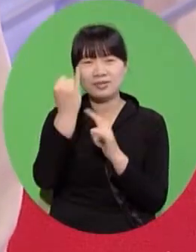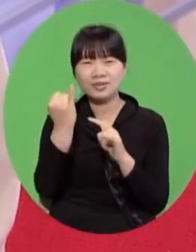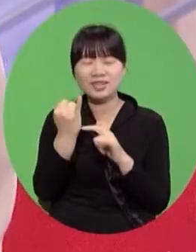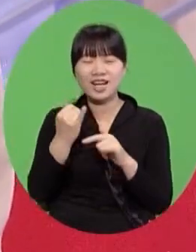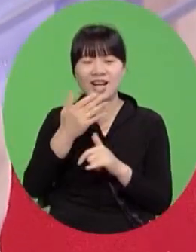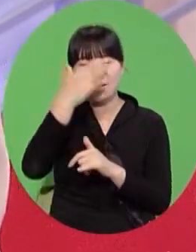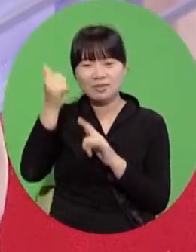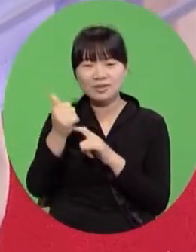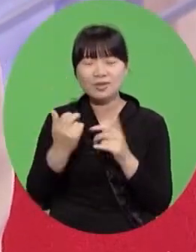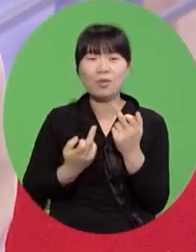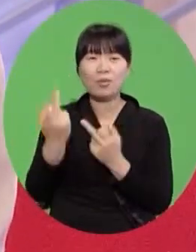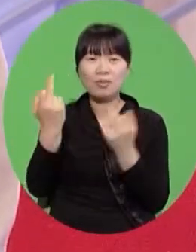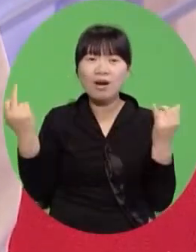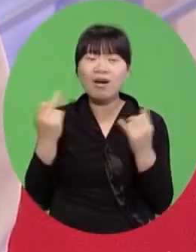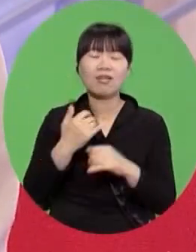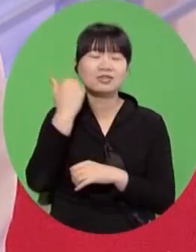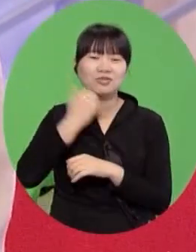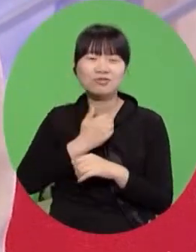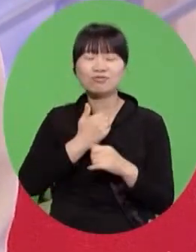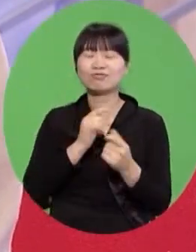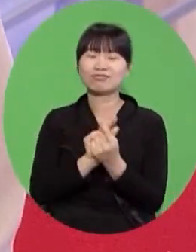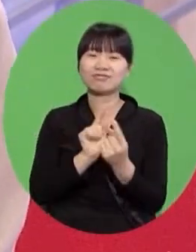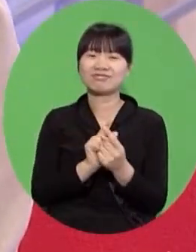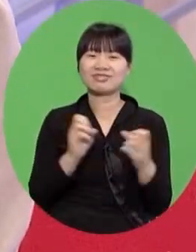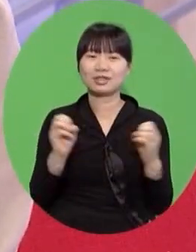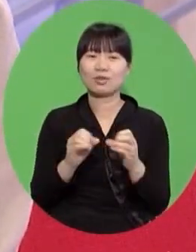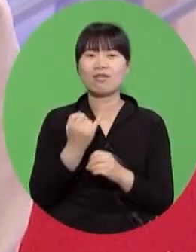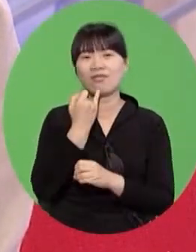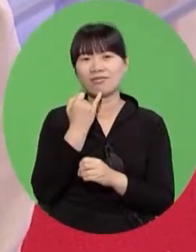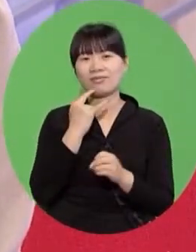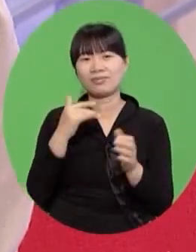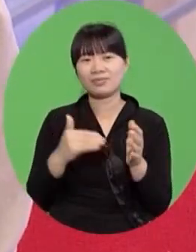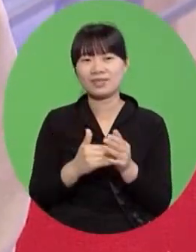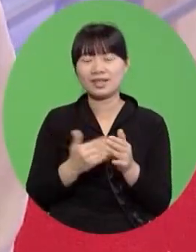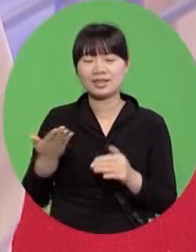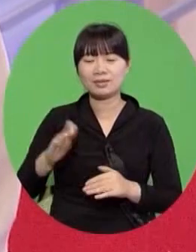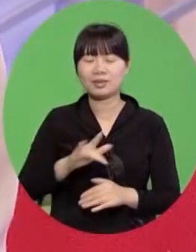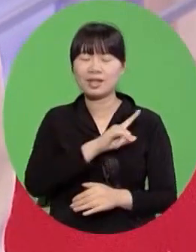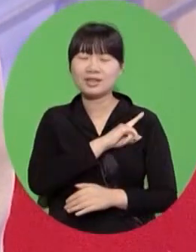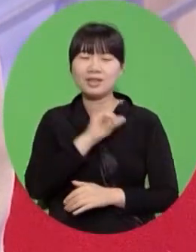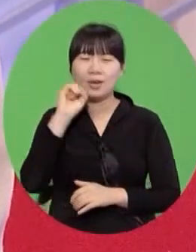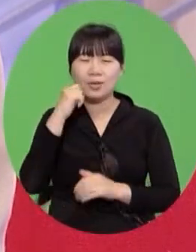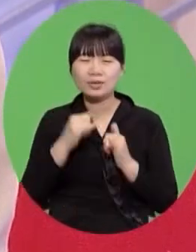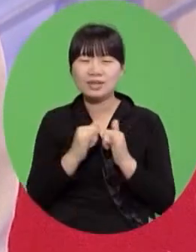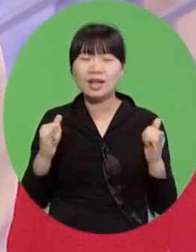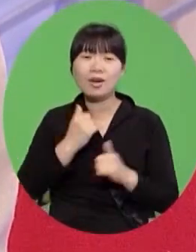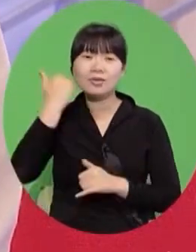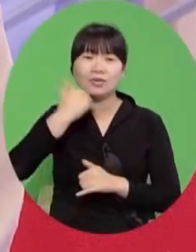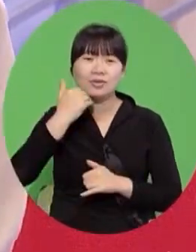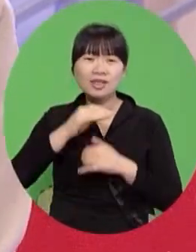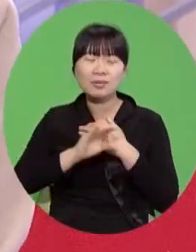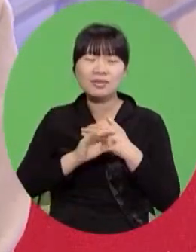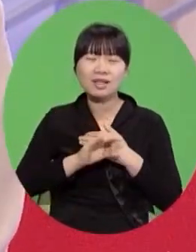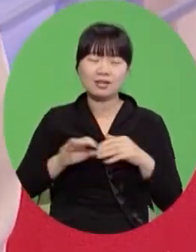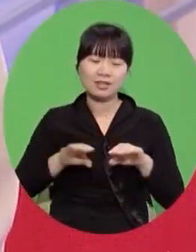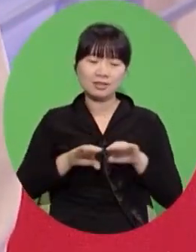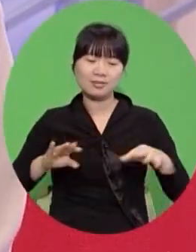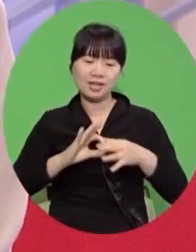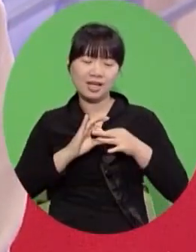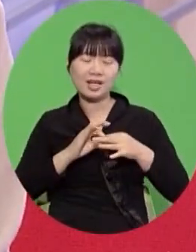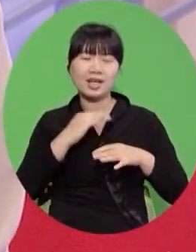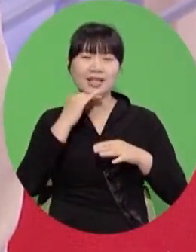아저씨, 뭐 오빠, 형 다 괜찮다라는 거예요. 그런데 또 가장 어려운 상대가 누구냐면 수평적인